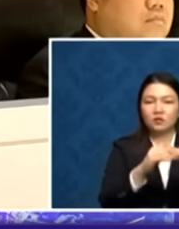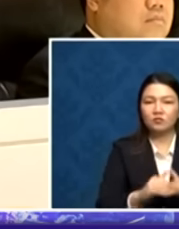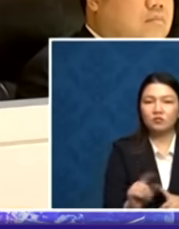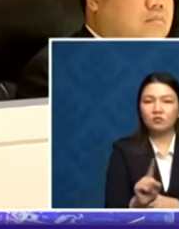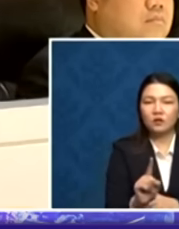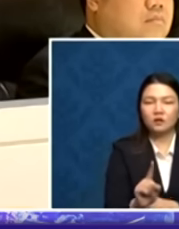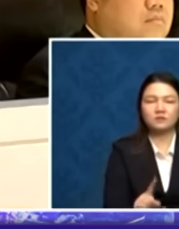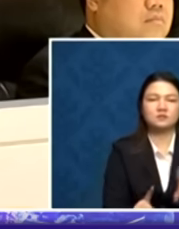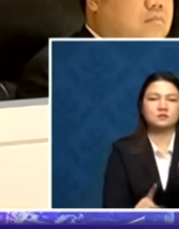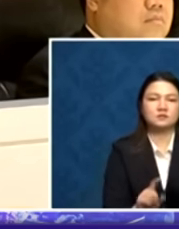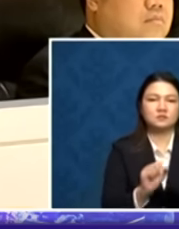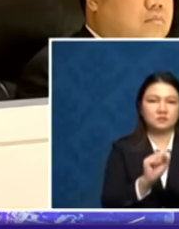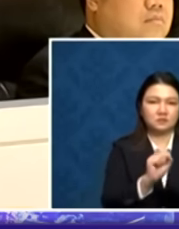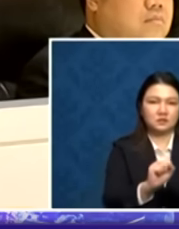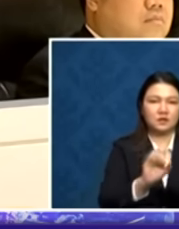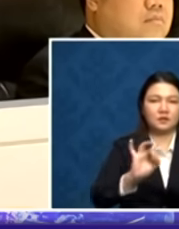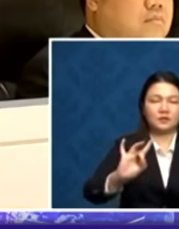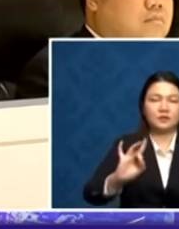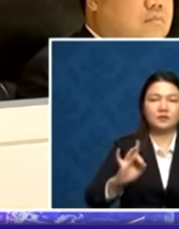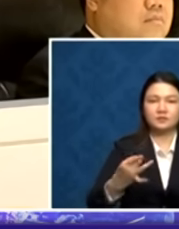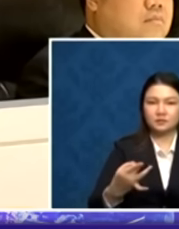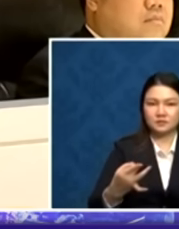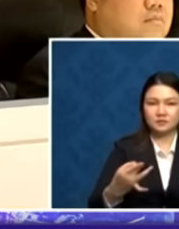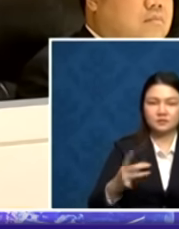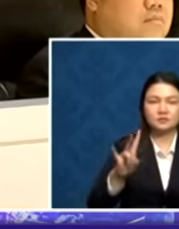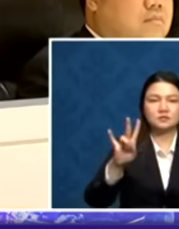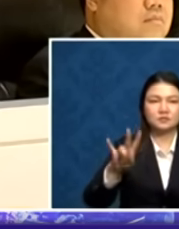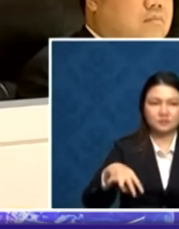มียอดหนี้สาธารณะคงค้างทั้งสิ้น